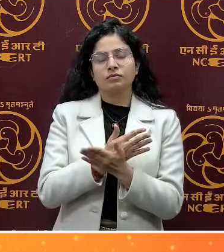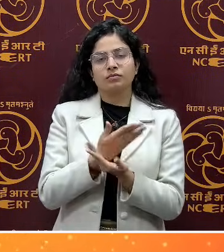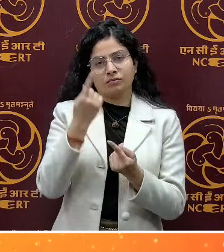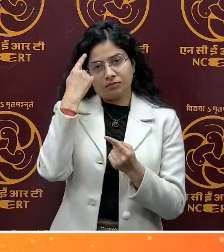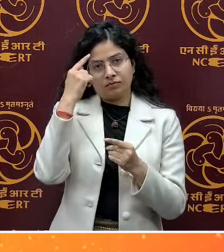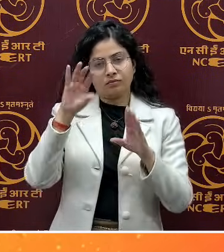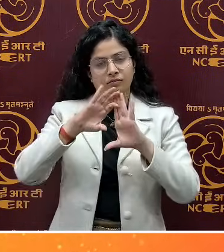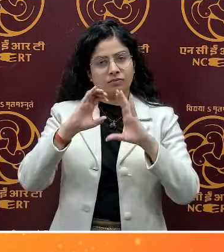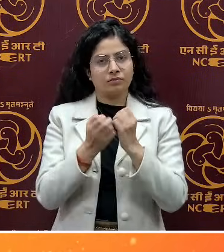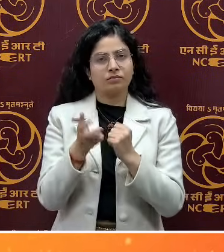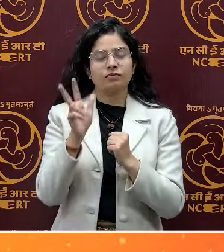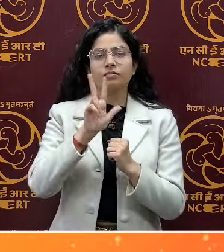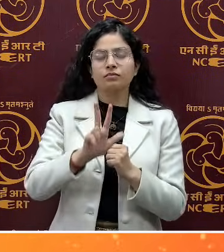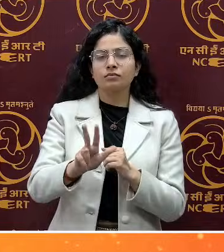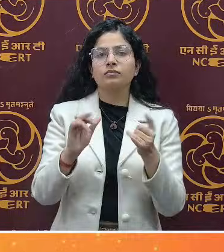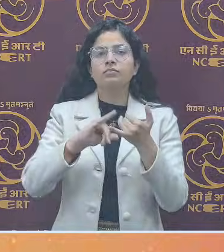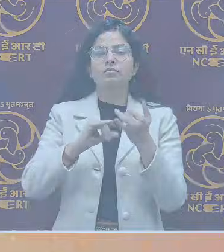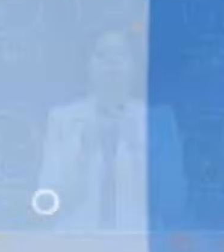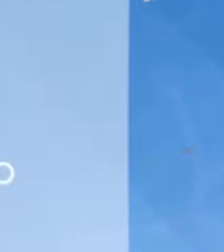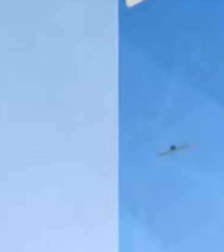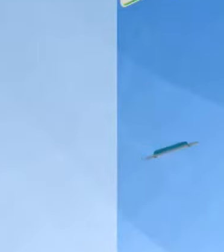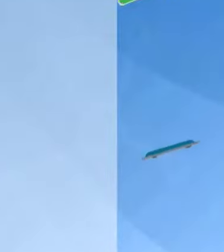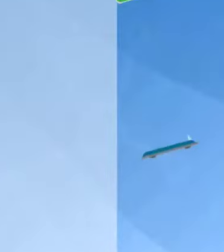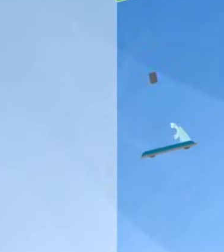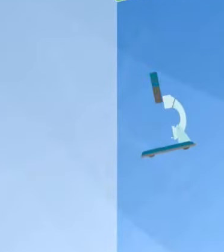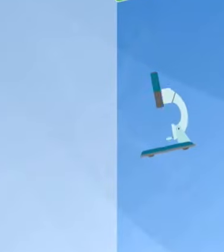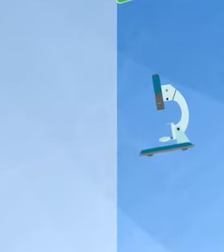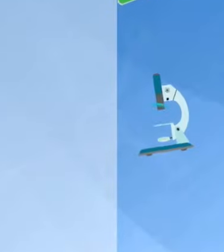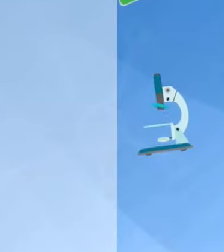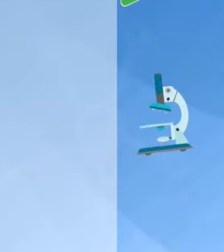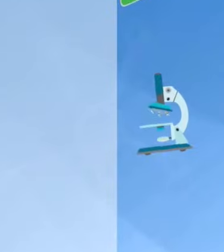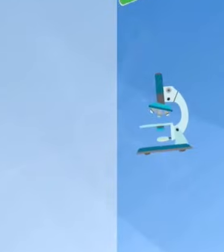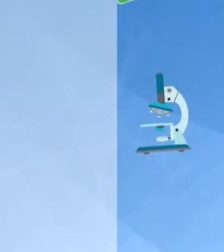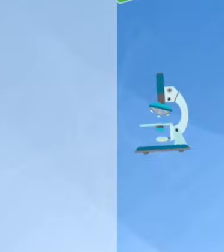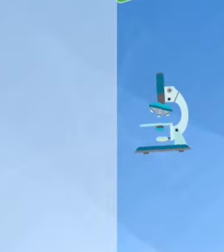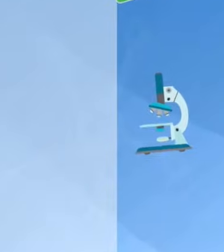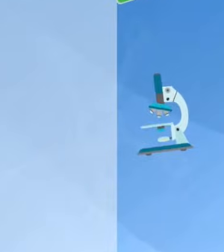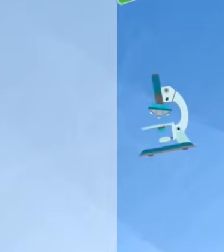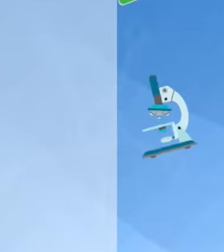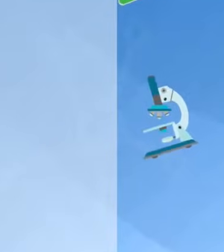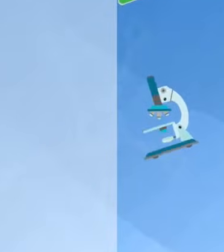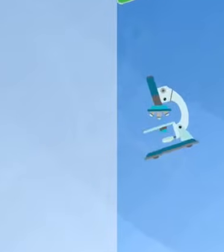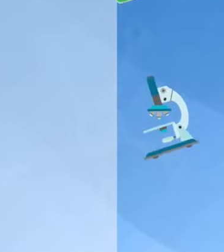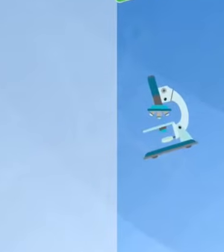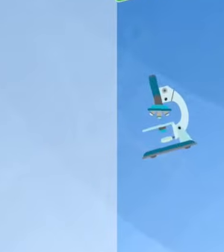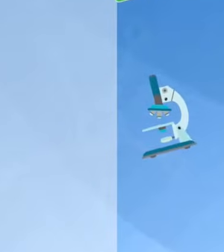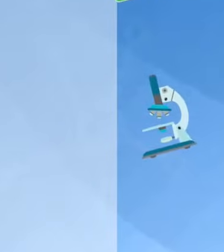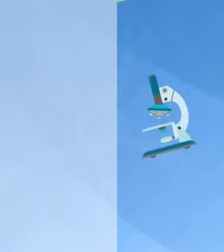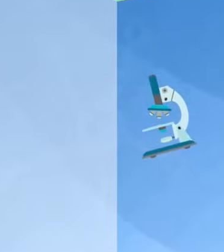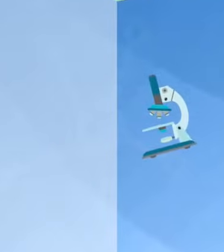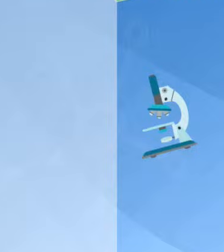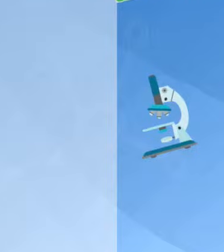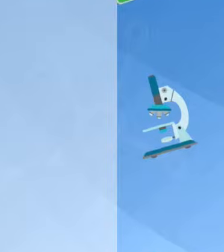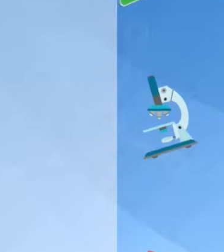8 स्टूडेंट्स के लिए साइंस का विषय प्रेजेंट करेंगे हाउ नेचर वर्क्स इन हार्मोनी.